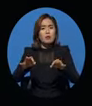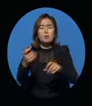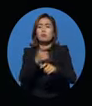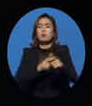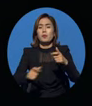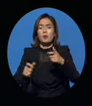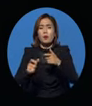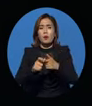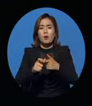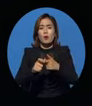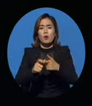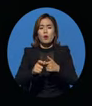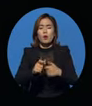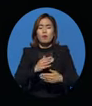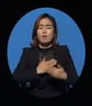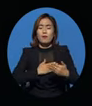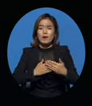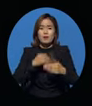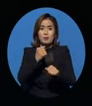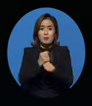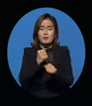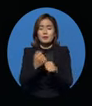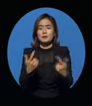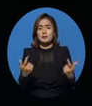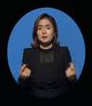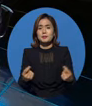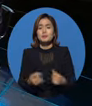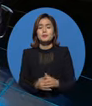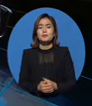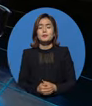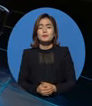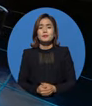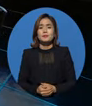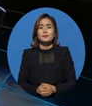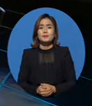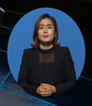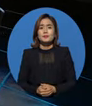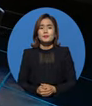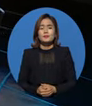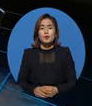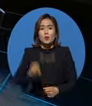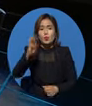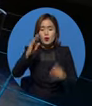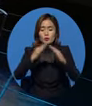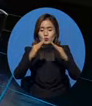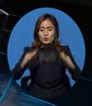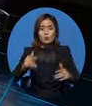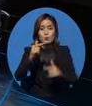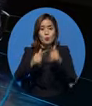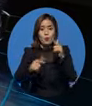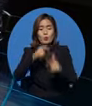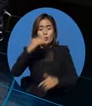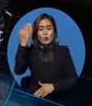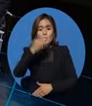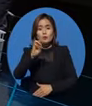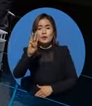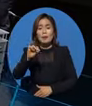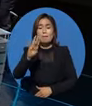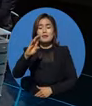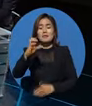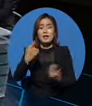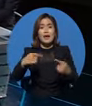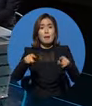이렇게 불안하게 만드는 것이라 이렇게 생각을 합니다 4 광주 전주 목포 여수 mbc 가 공동